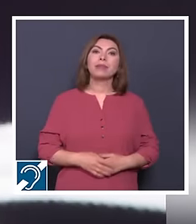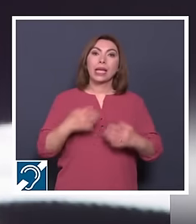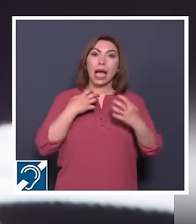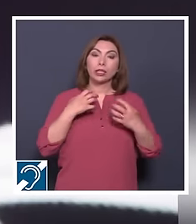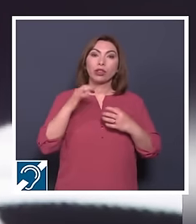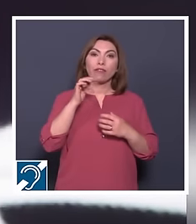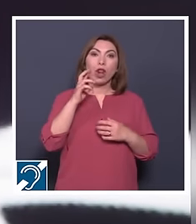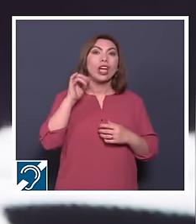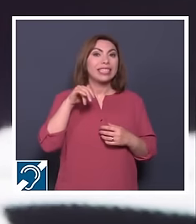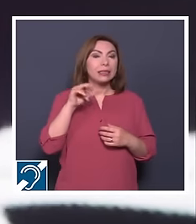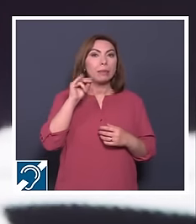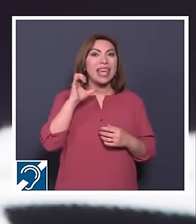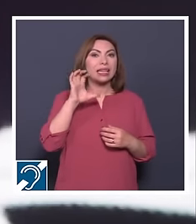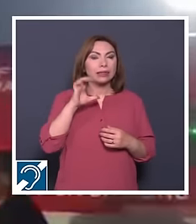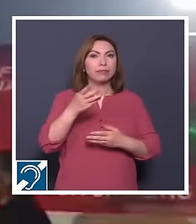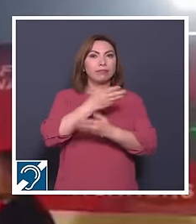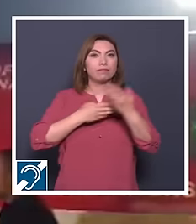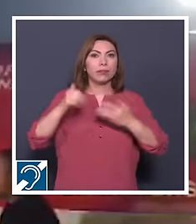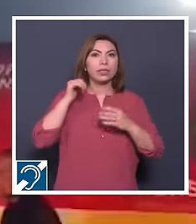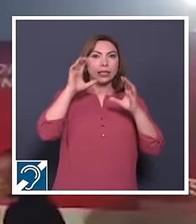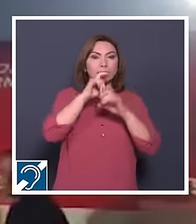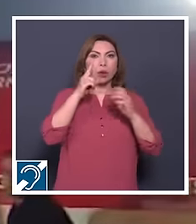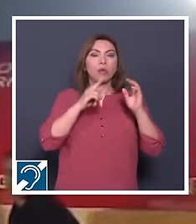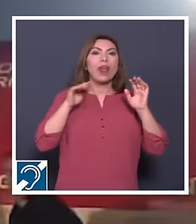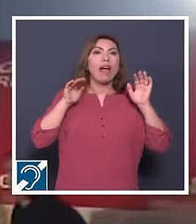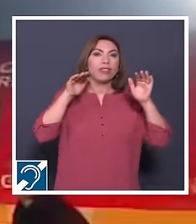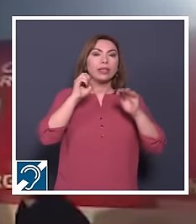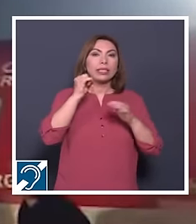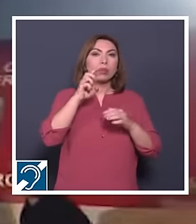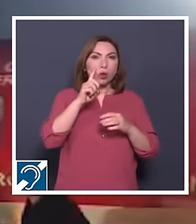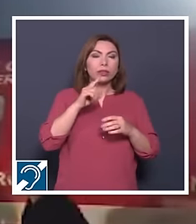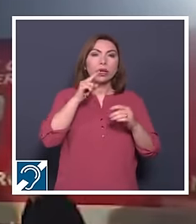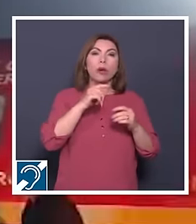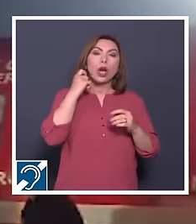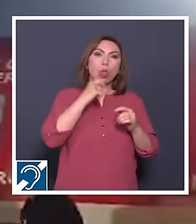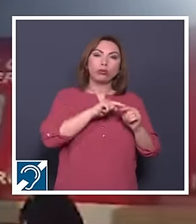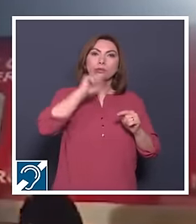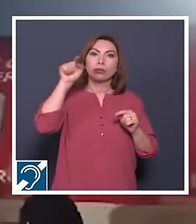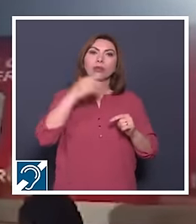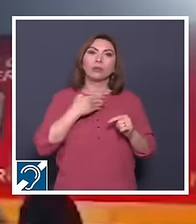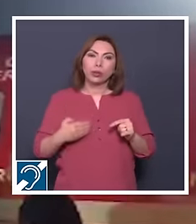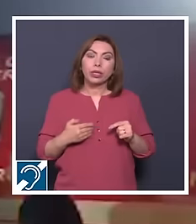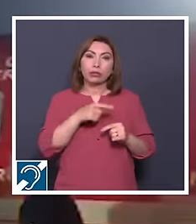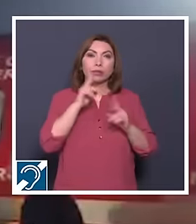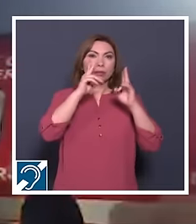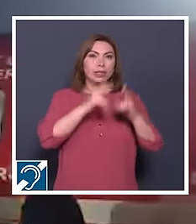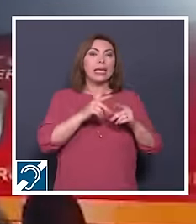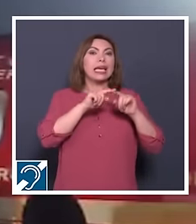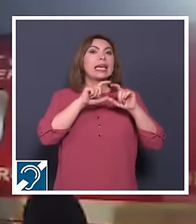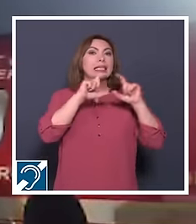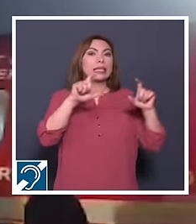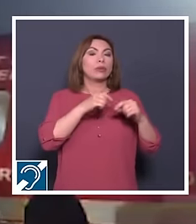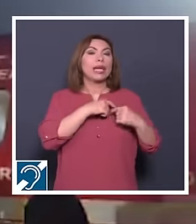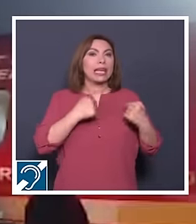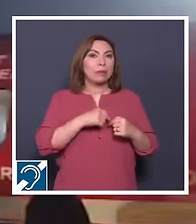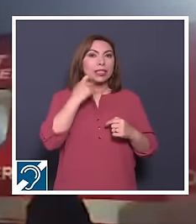Actorul Florin Piersic a fost transferat aseară cu un avion smurt de la Cluj-Napoca la București. El era internat la Institutul Inimii din Cluj după